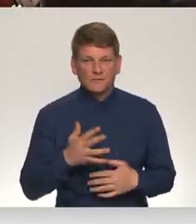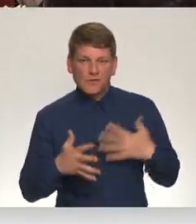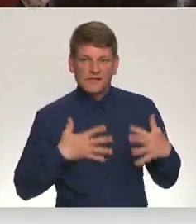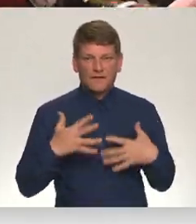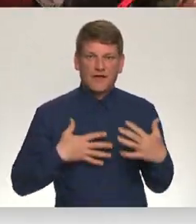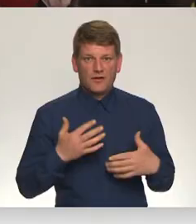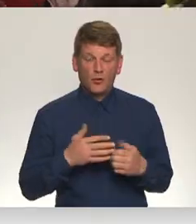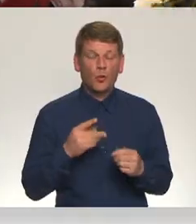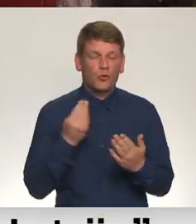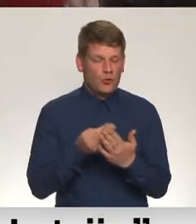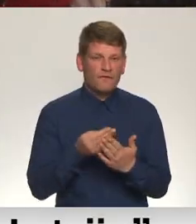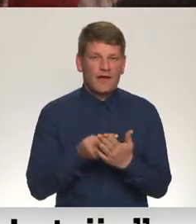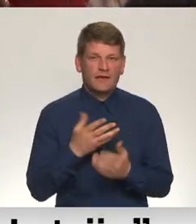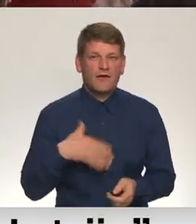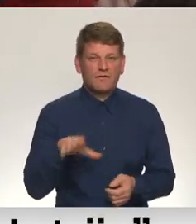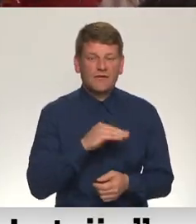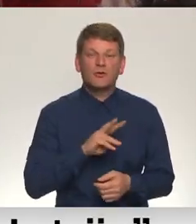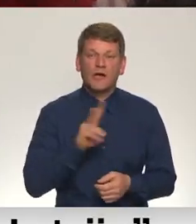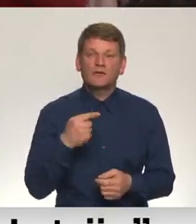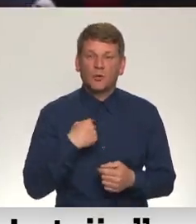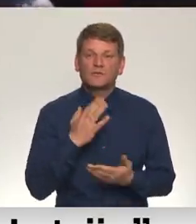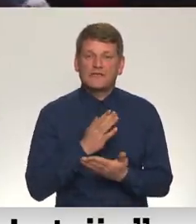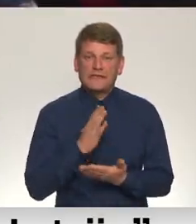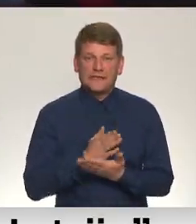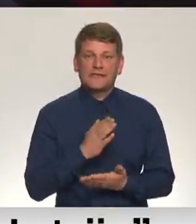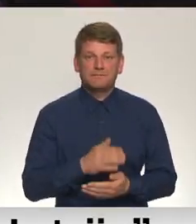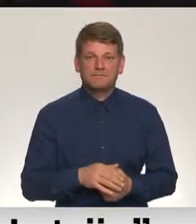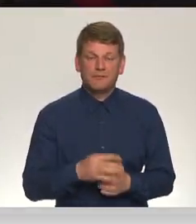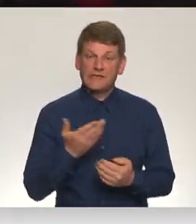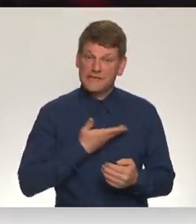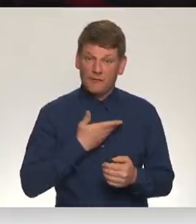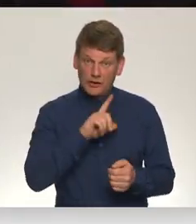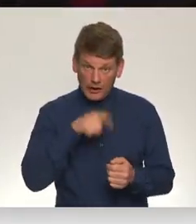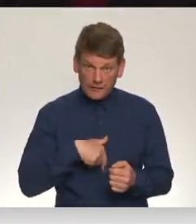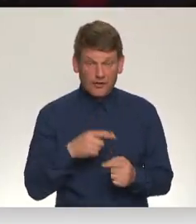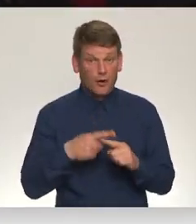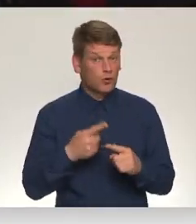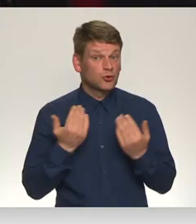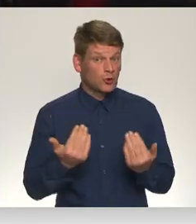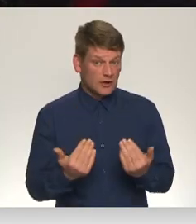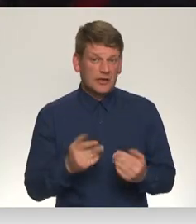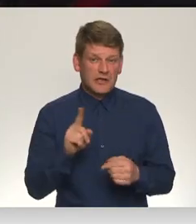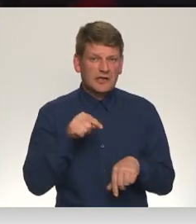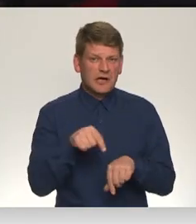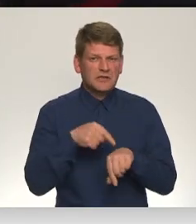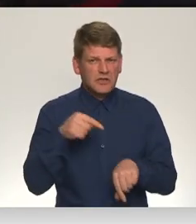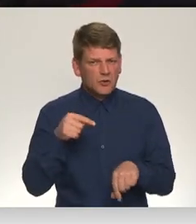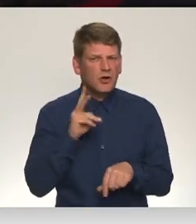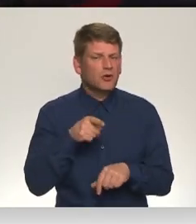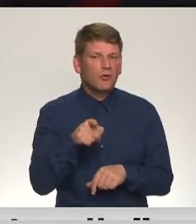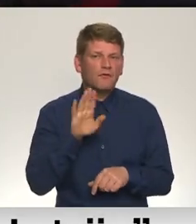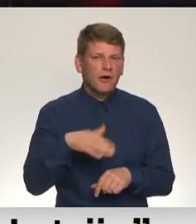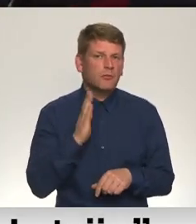saviļņojoši un novērtējot visu, kas mums ir. Dzīvot Latvijā un šodienā ir tā sajūta, ka tu vari